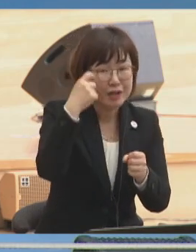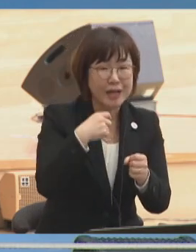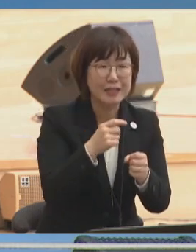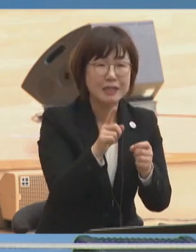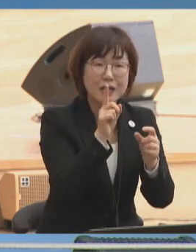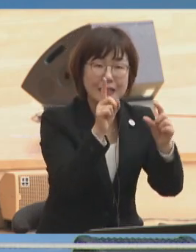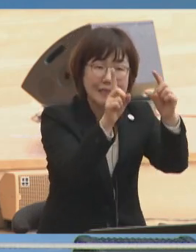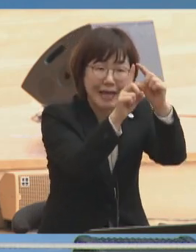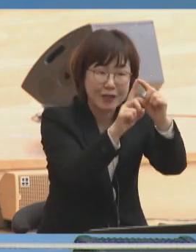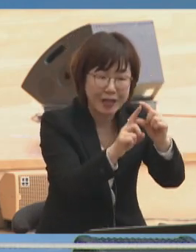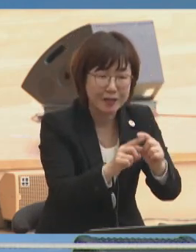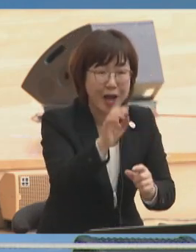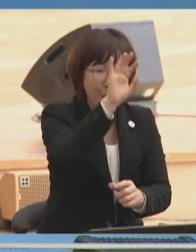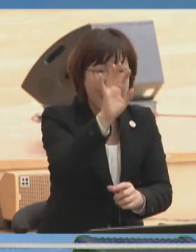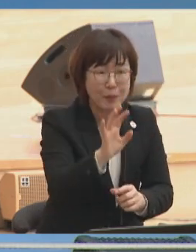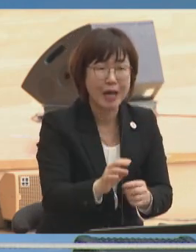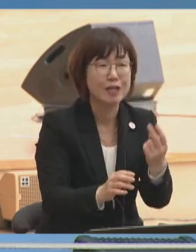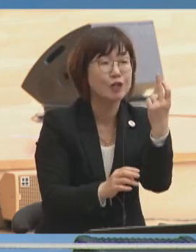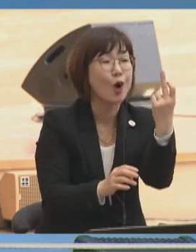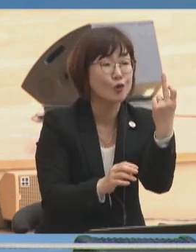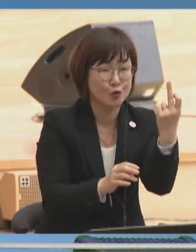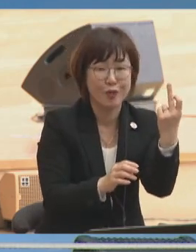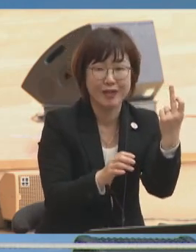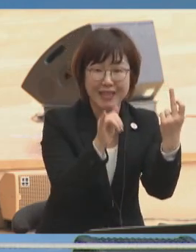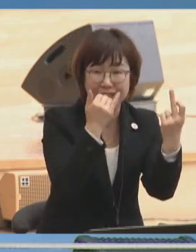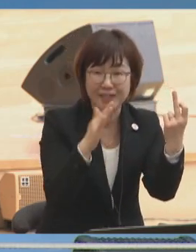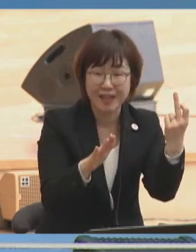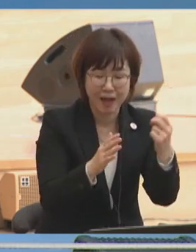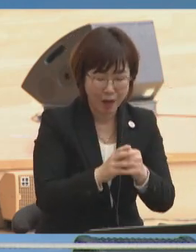나온다 그랬잖아요. 이때는 달라.